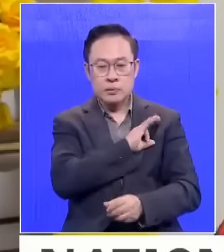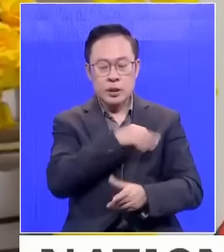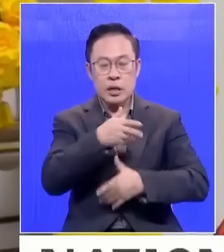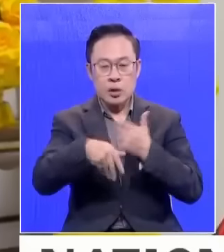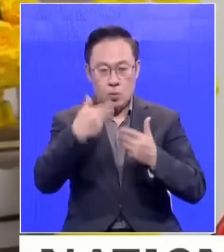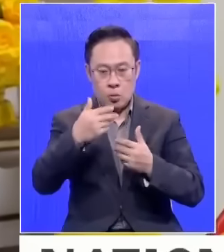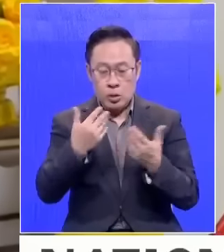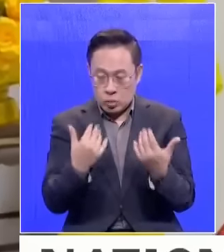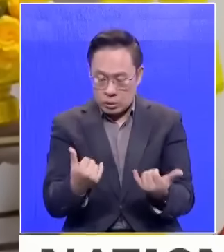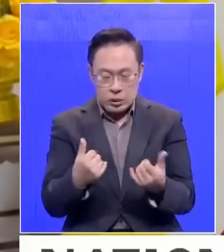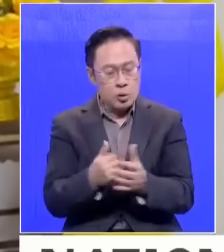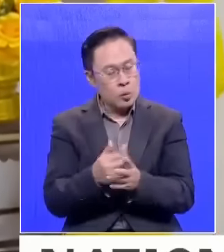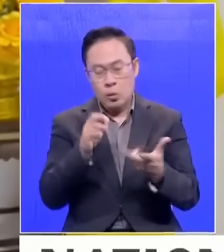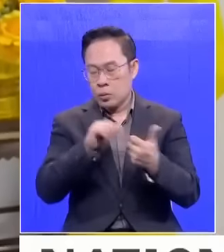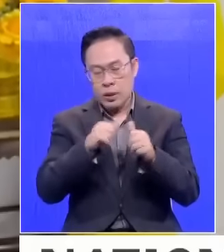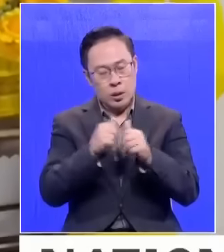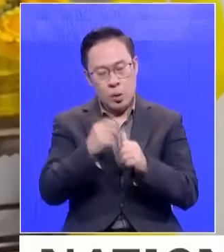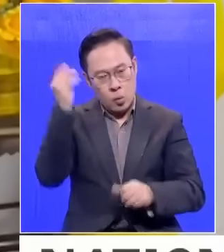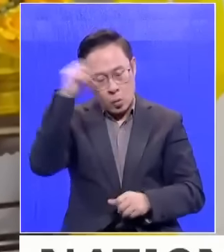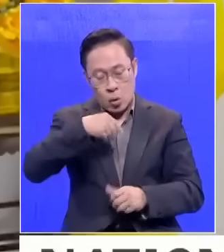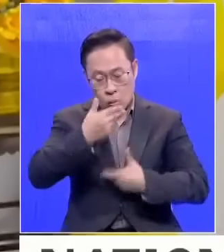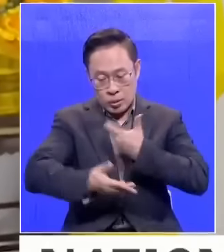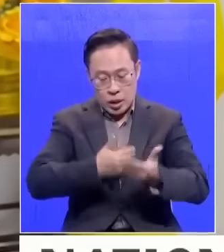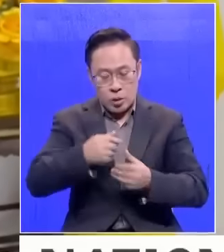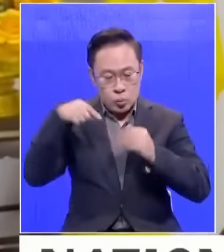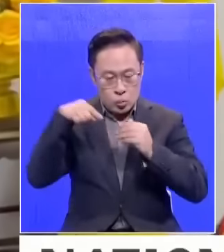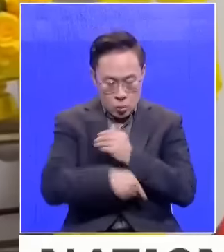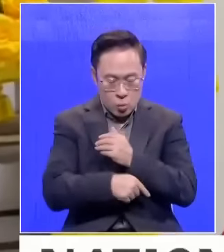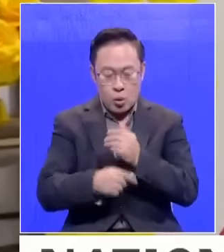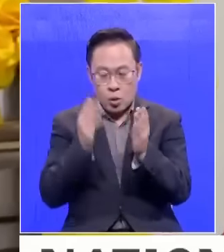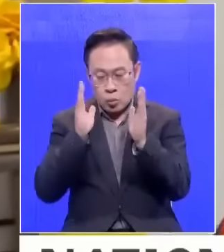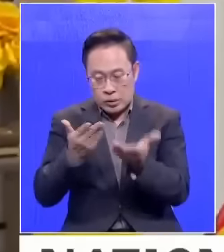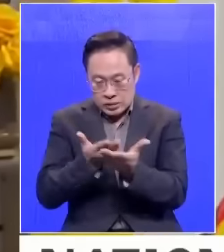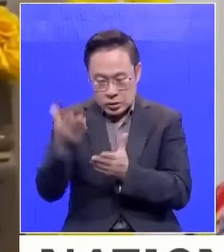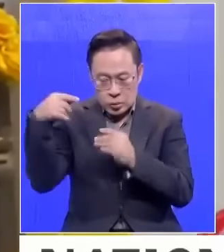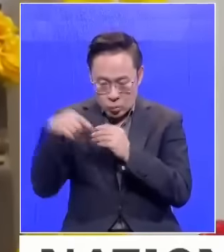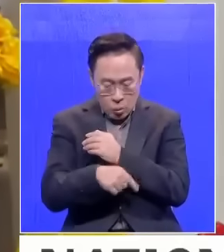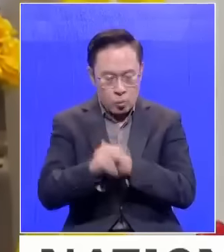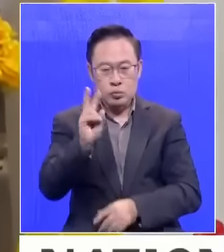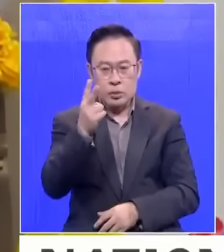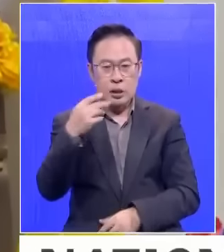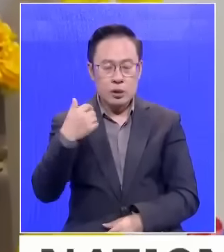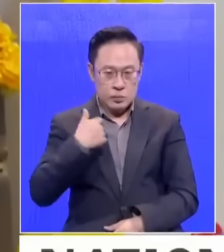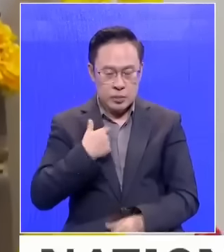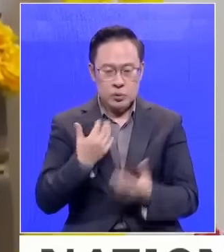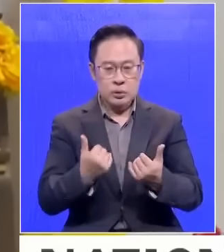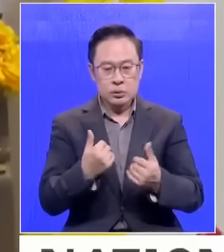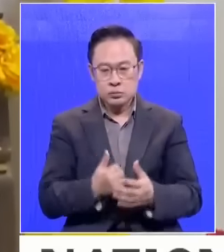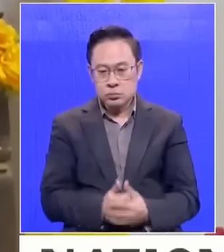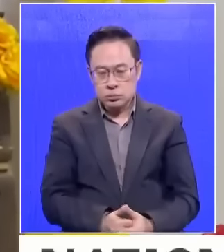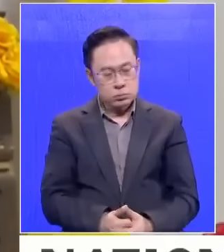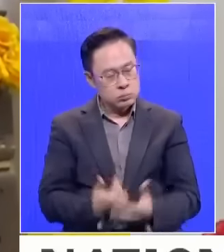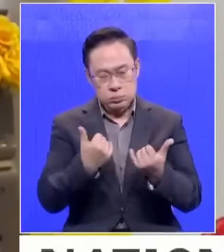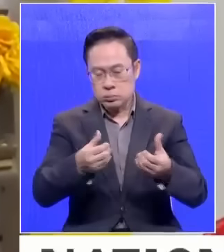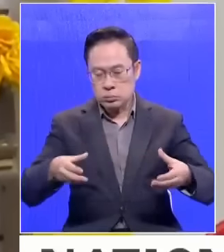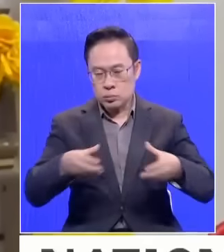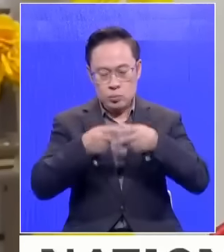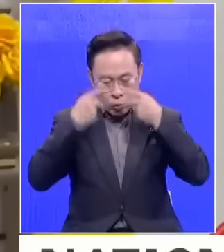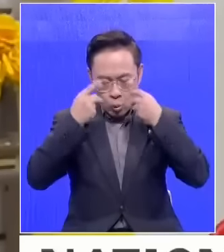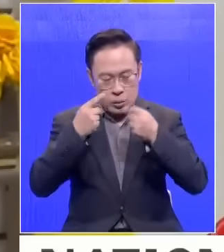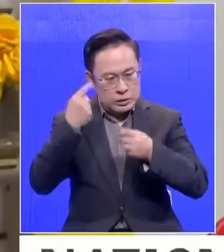ที่ต้องระวังมันทั้งแบบผู้ขายแล้วก็ผู้รับซื้ออะไรเงี้ยมันจริงๆมันมาทุกรูปแบบจริงๆค่ะโดย